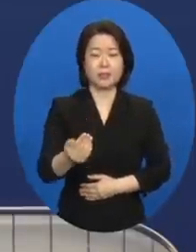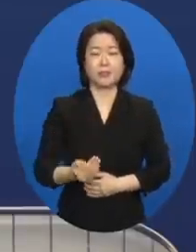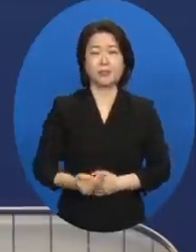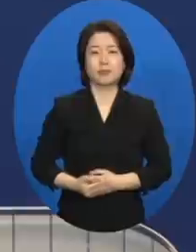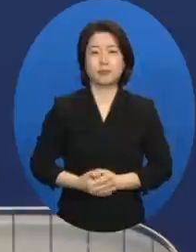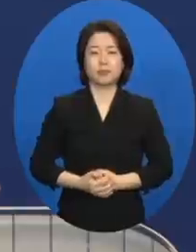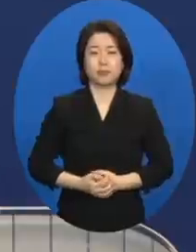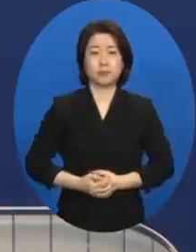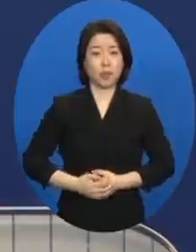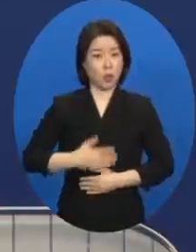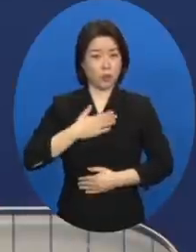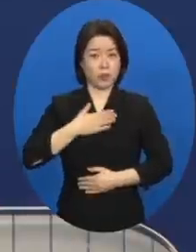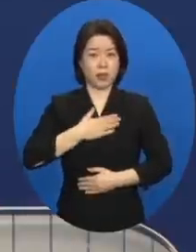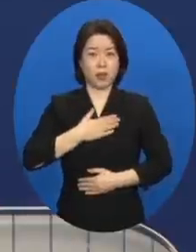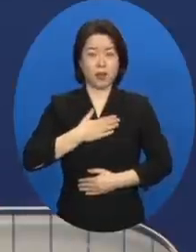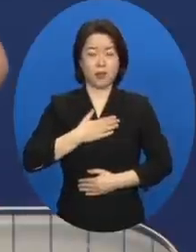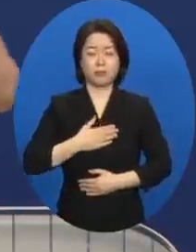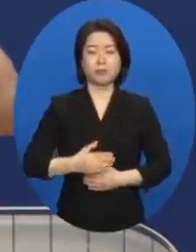제가